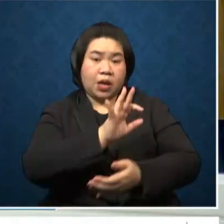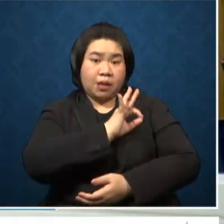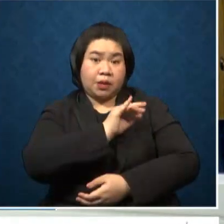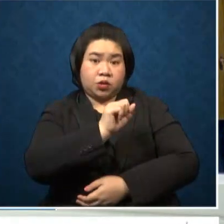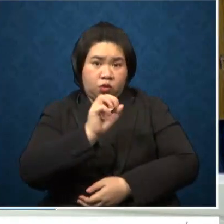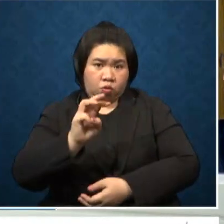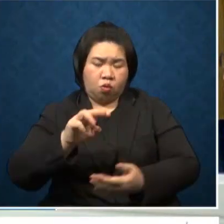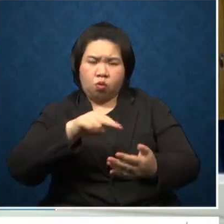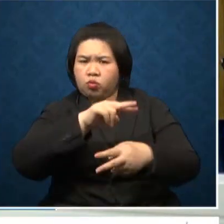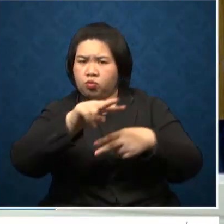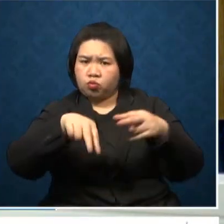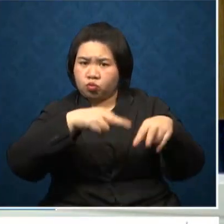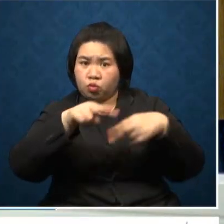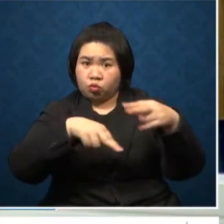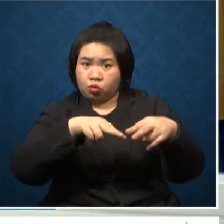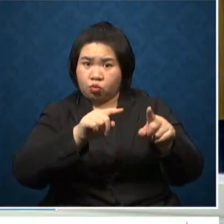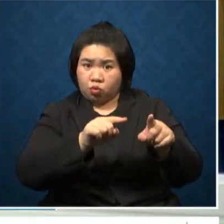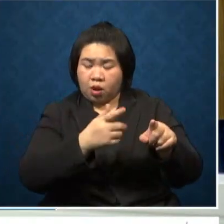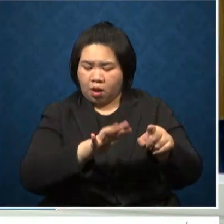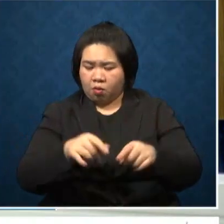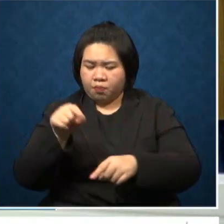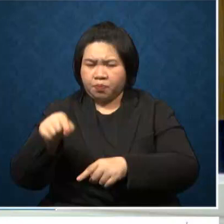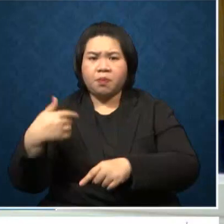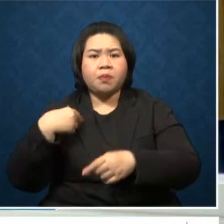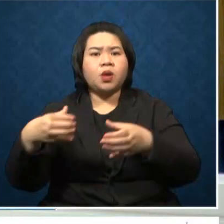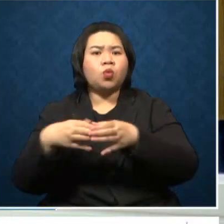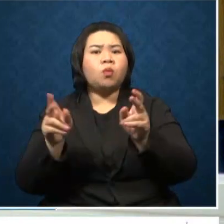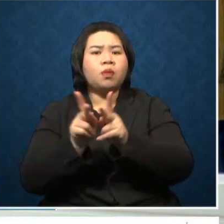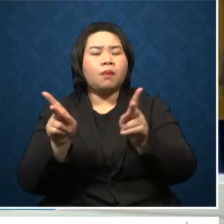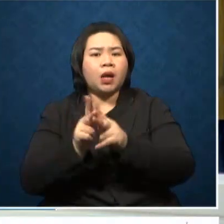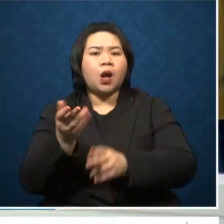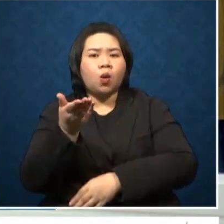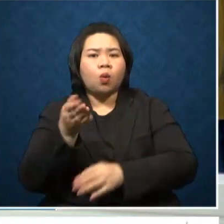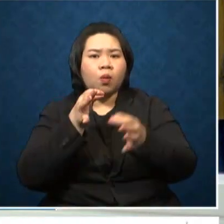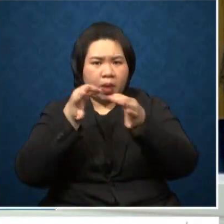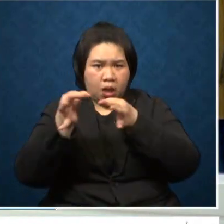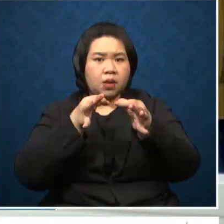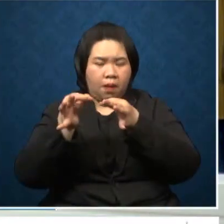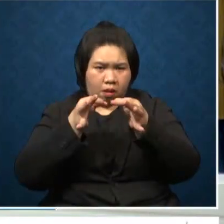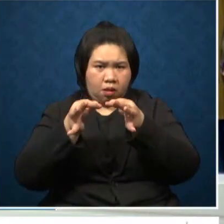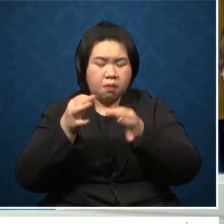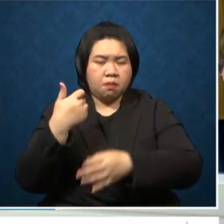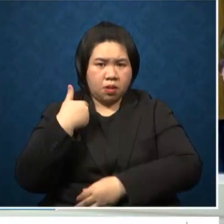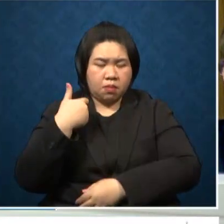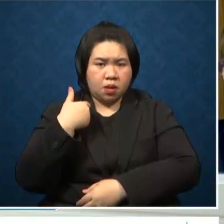ล่วงหน้าแล้วและคณะกรรมาธิการสามัญจะขอชี้แจง